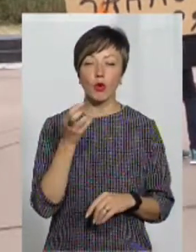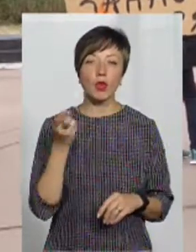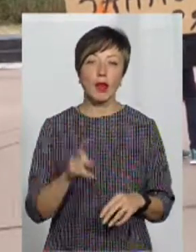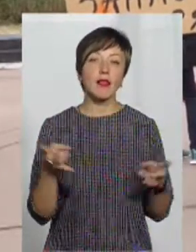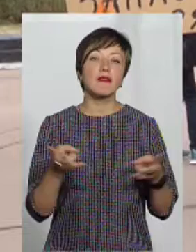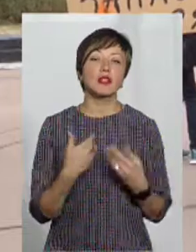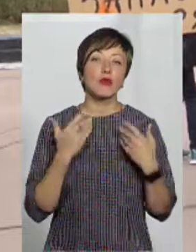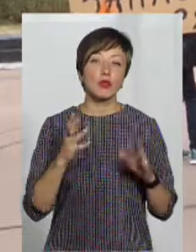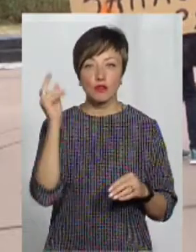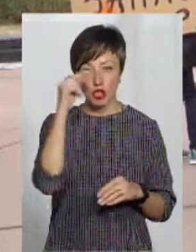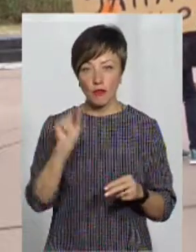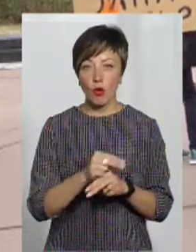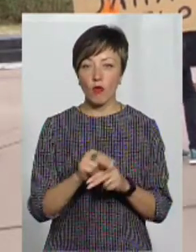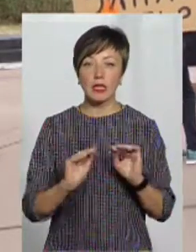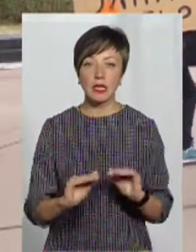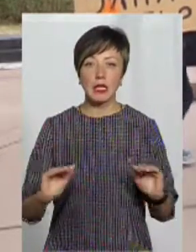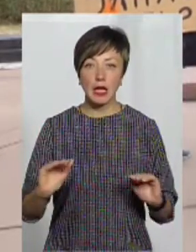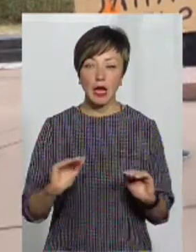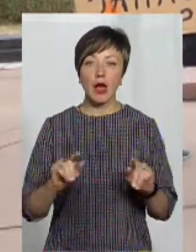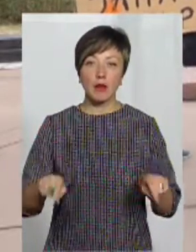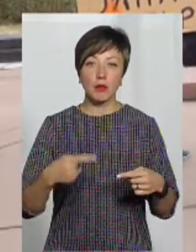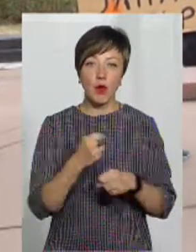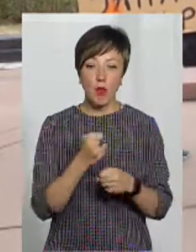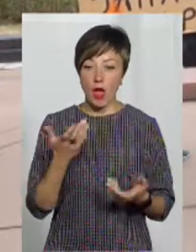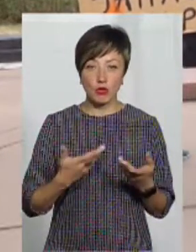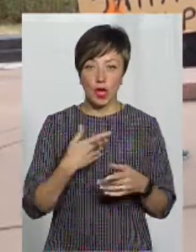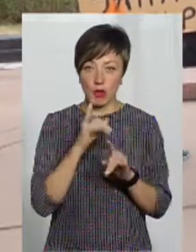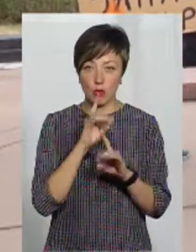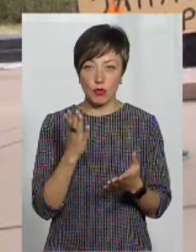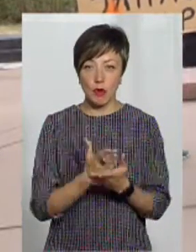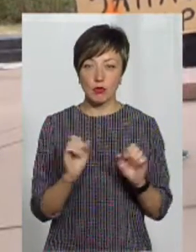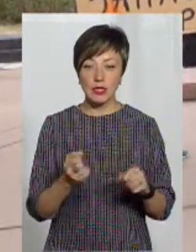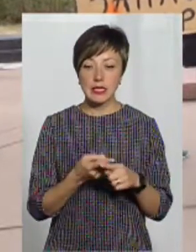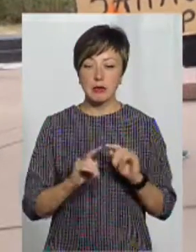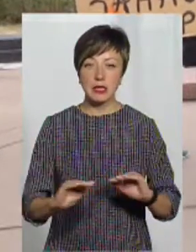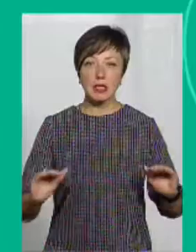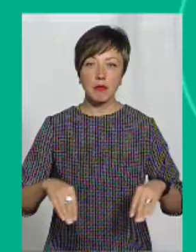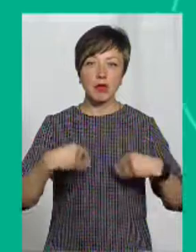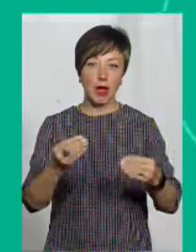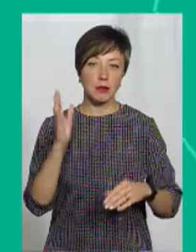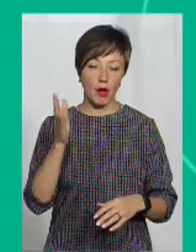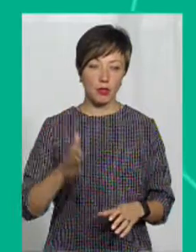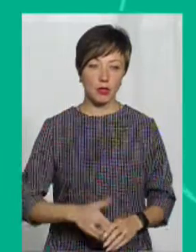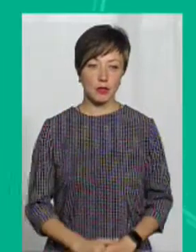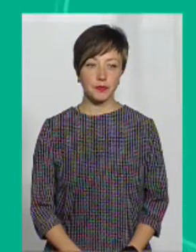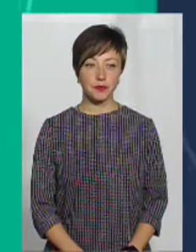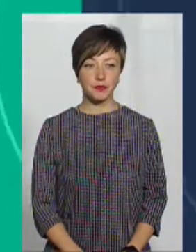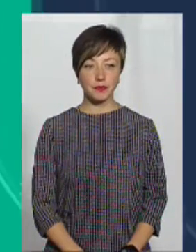а навіщо я буду вчитися, виховувати дітей, будувати кар'єру, якщо я навіть не буду мати можливості цим дітям дати майбутнє.